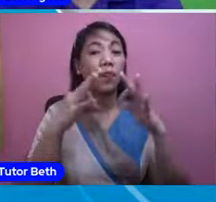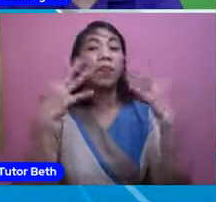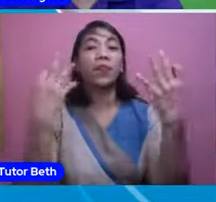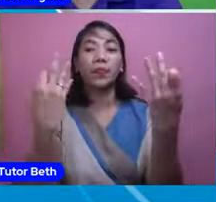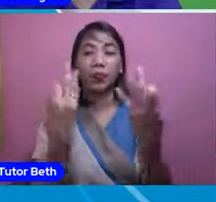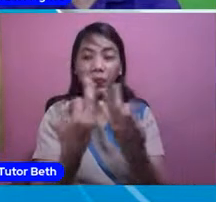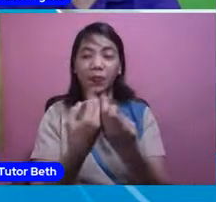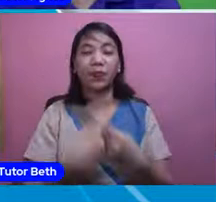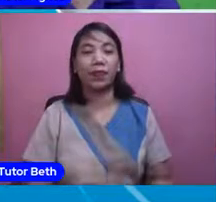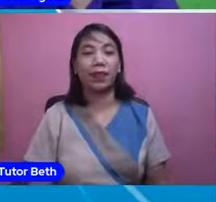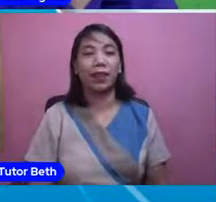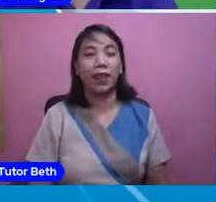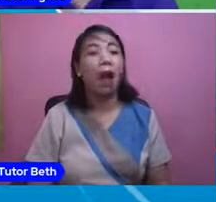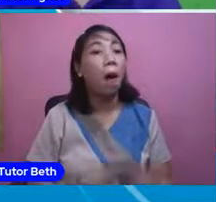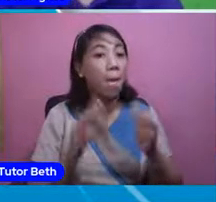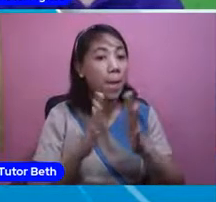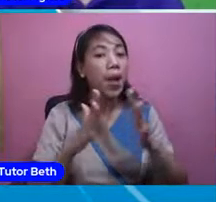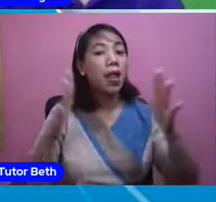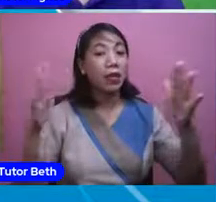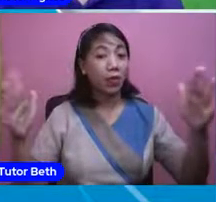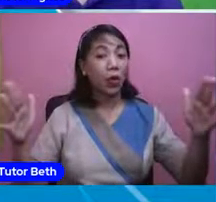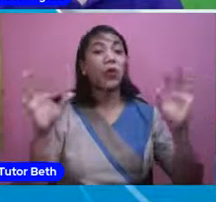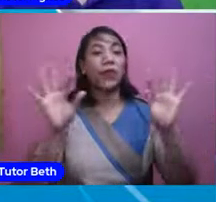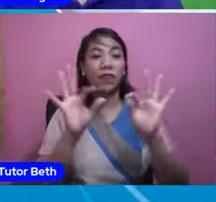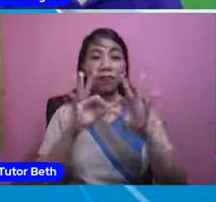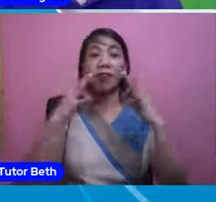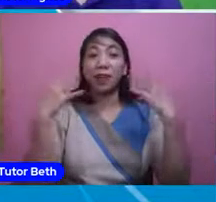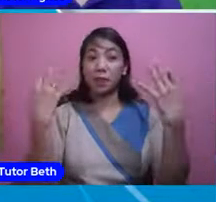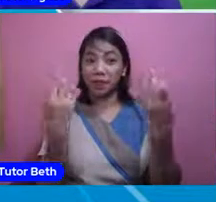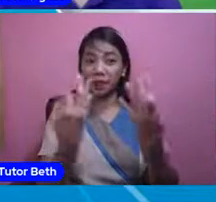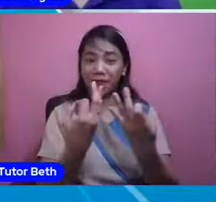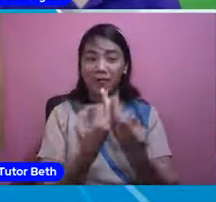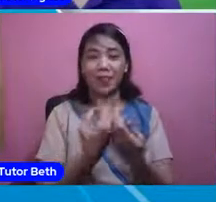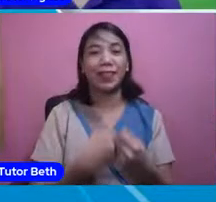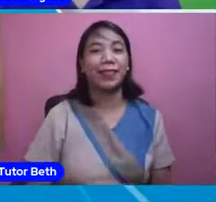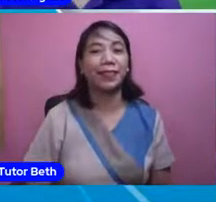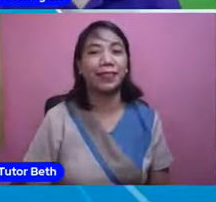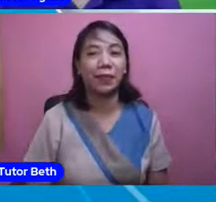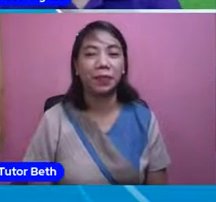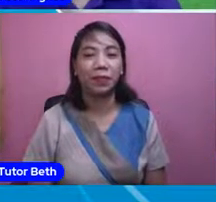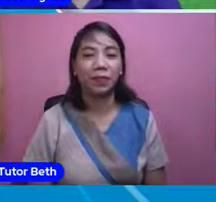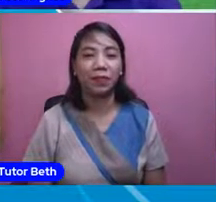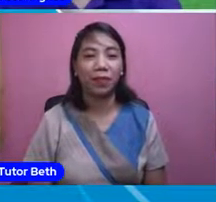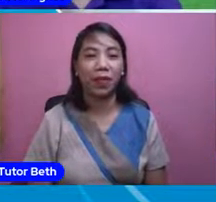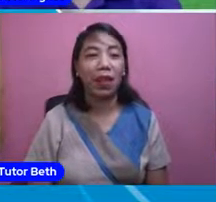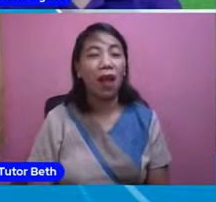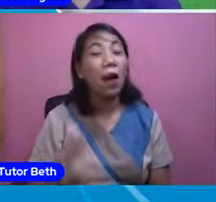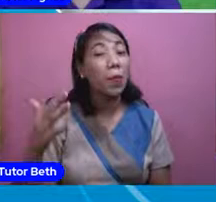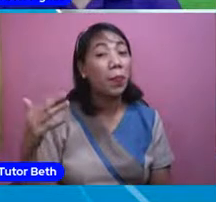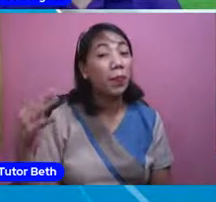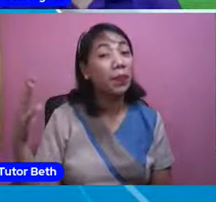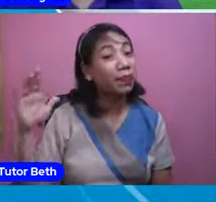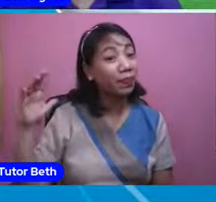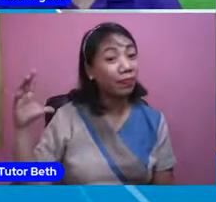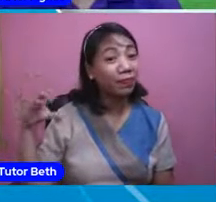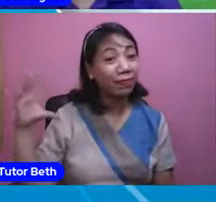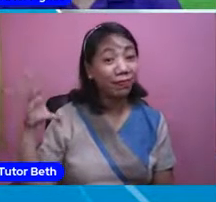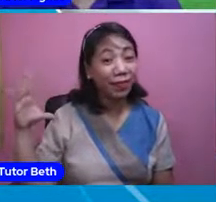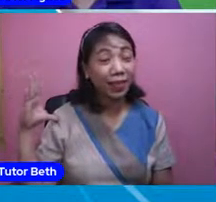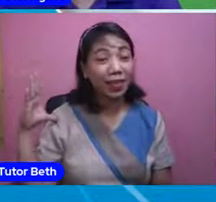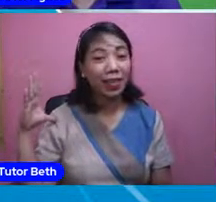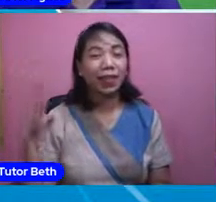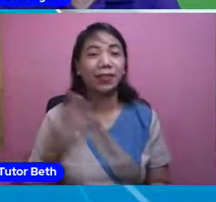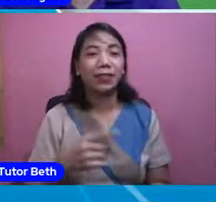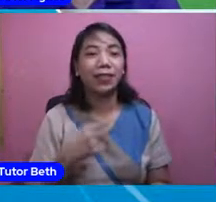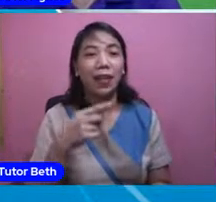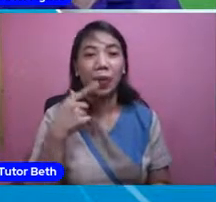ulit, malaki daw yung pamilya niya. Okay, habang naghihintay po tayo ng mga ipang-comment, shout-out po sa aming